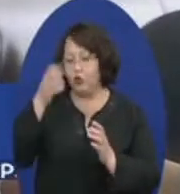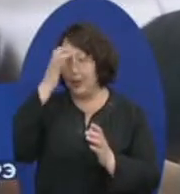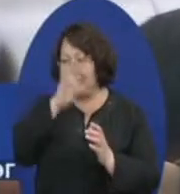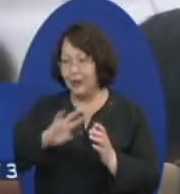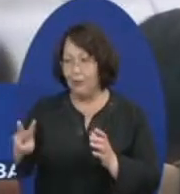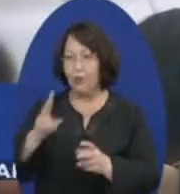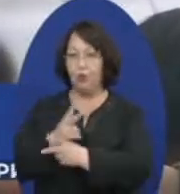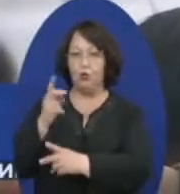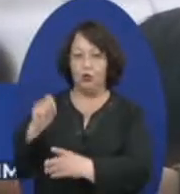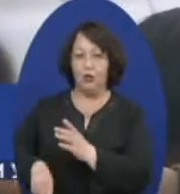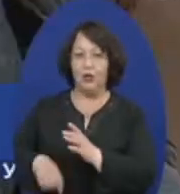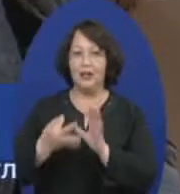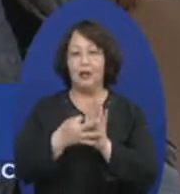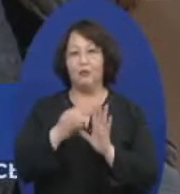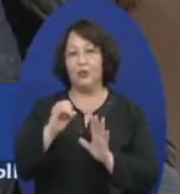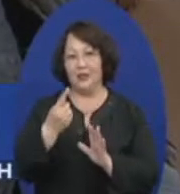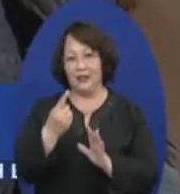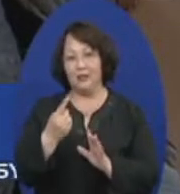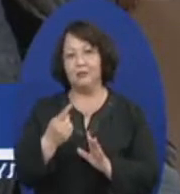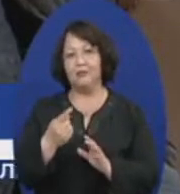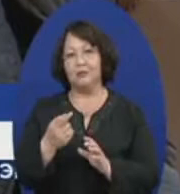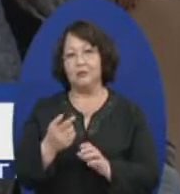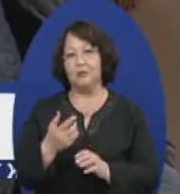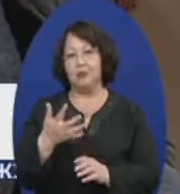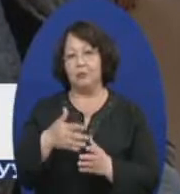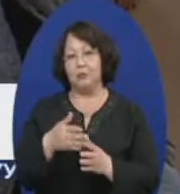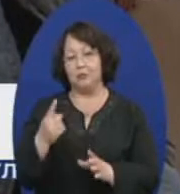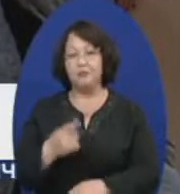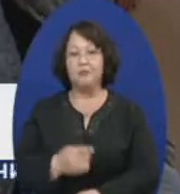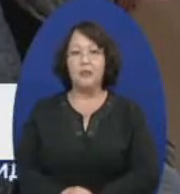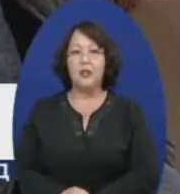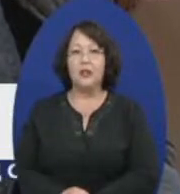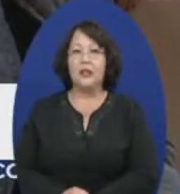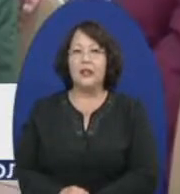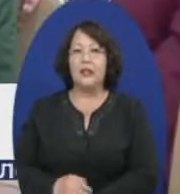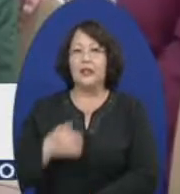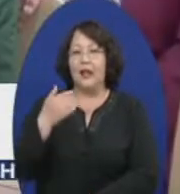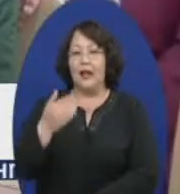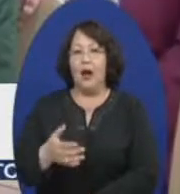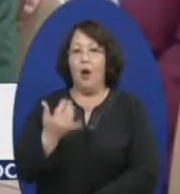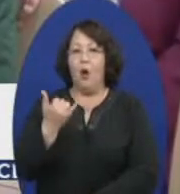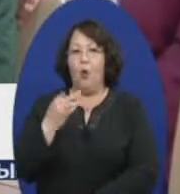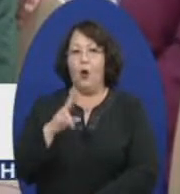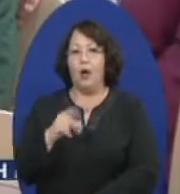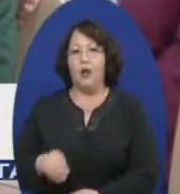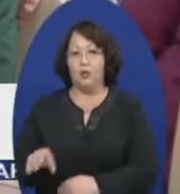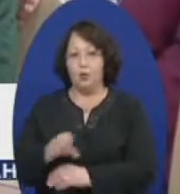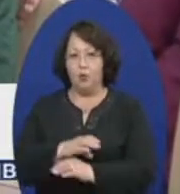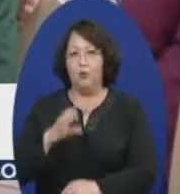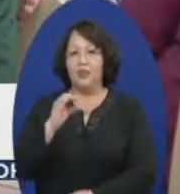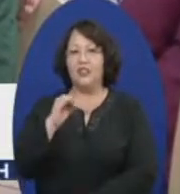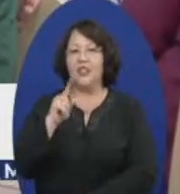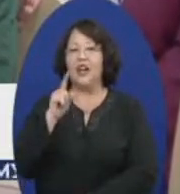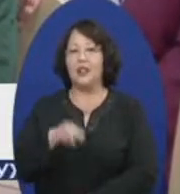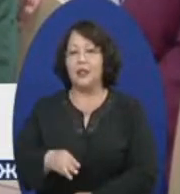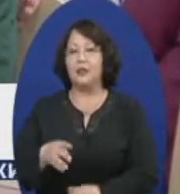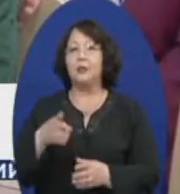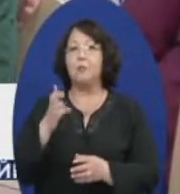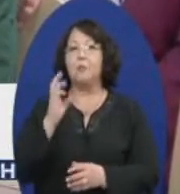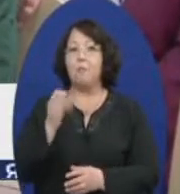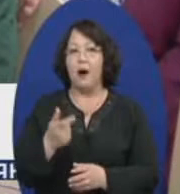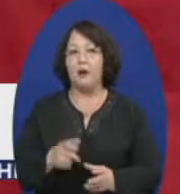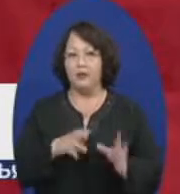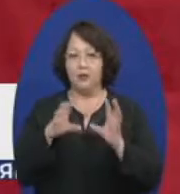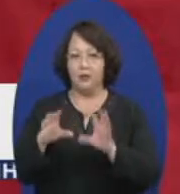За 801-ийг бол 50,000 болгоё гэж байгаа. Өвөрхангай аймгаас сонгогдсон гишүүдийн дараагийн ажилласан газар бол уян госмын жаргалан тууг. Улсын